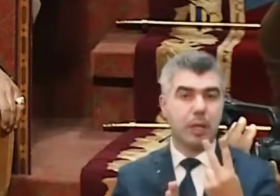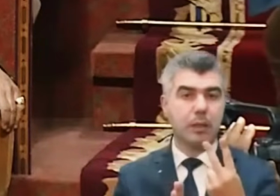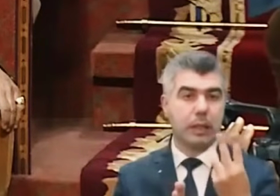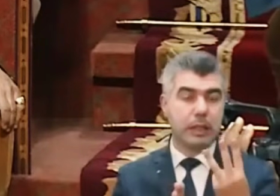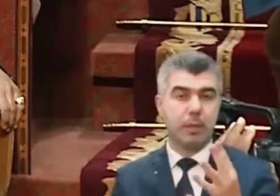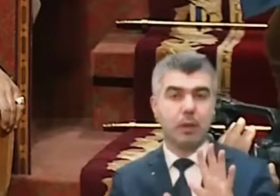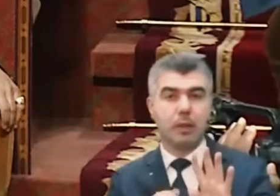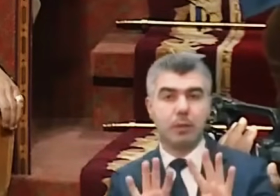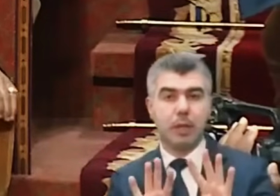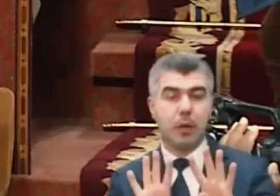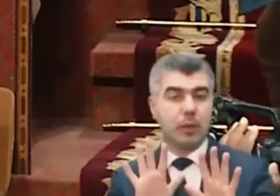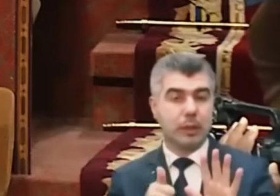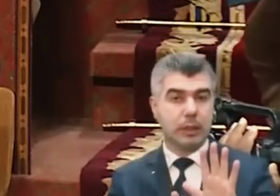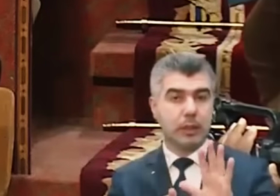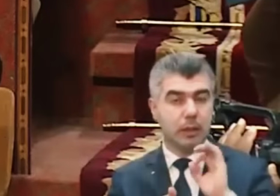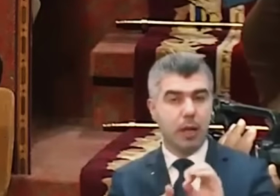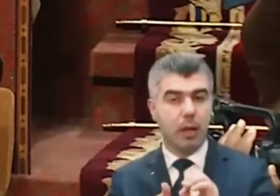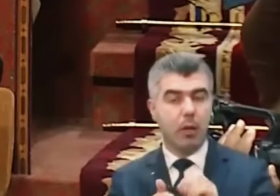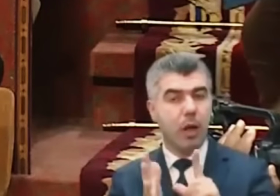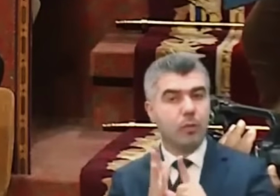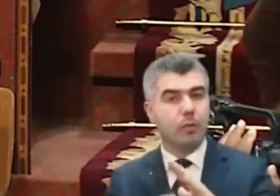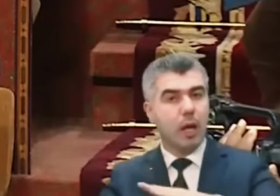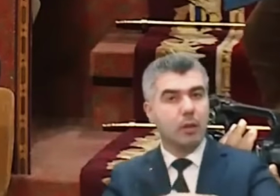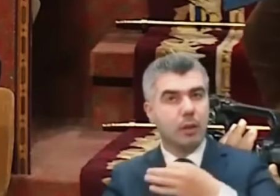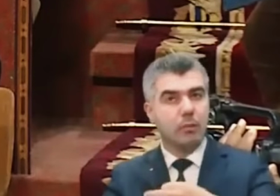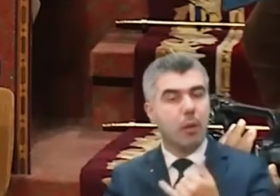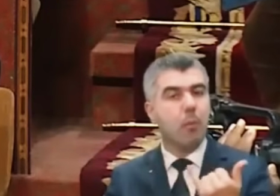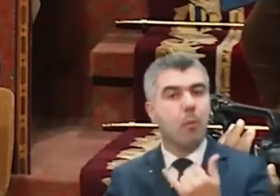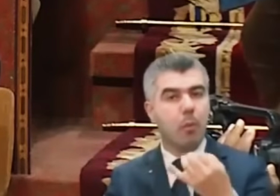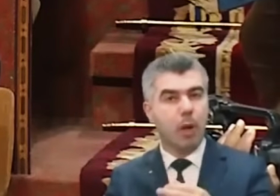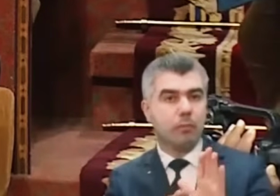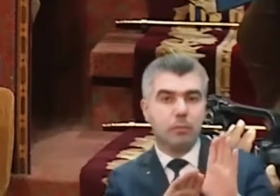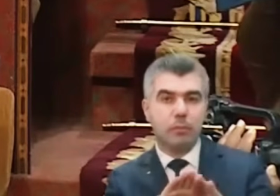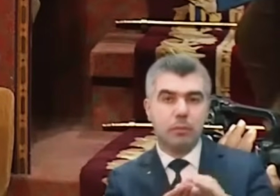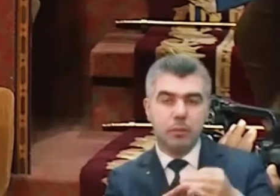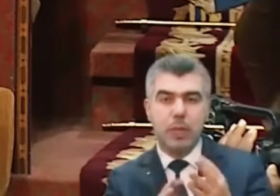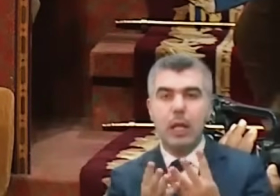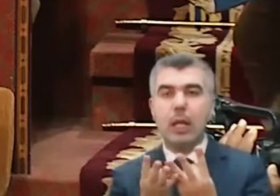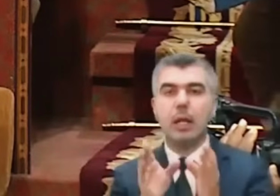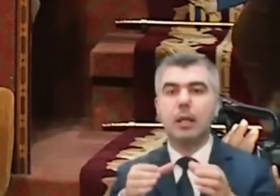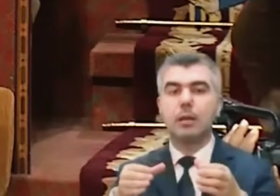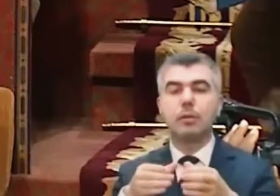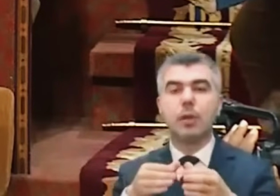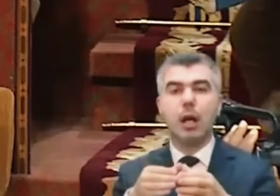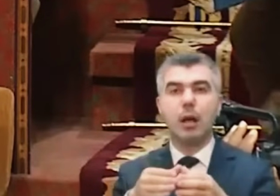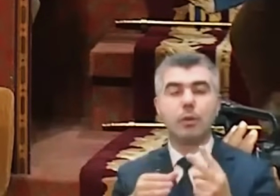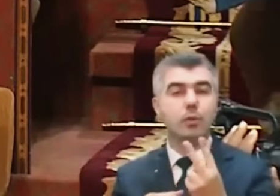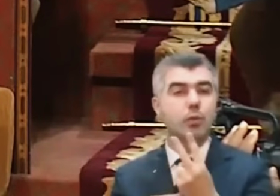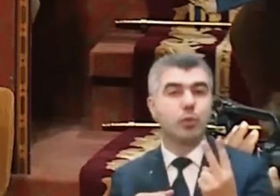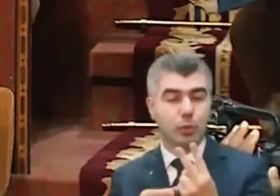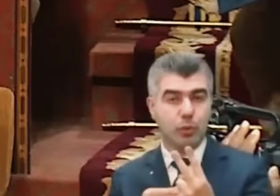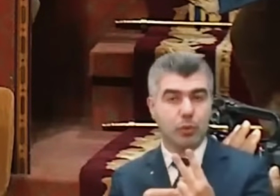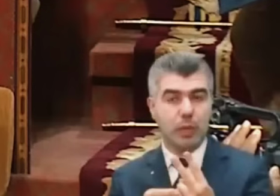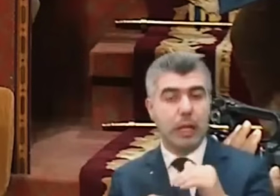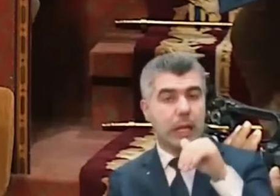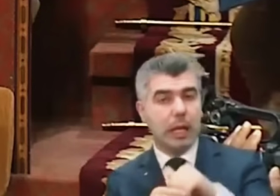268-362 المتعلقة بالأخلاقيات والسلوك، بحيث وجب أن تخبرونا باللجنة اللي فيها جوج من المعارضة